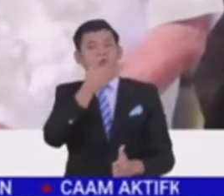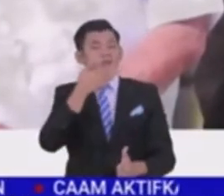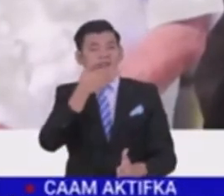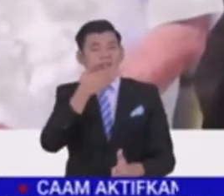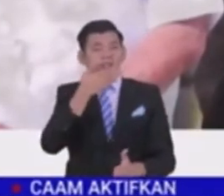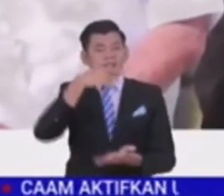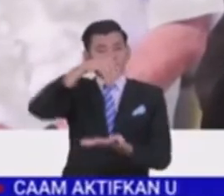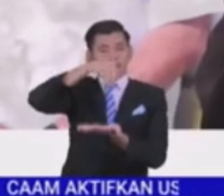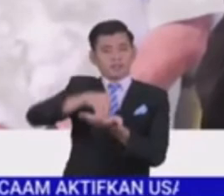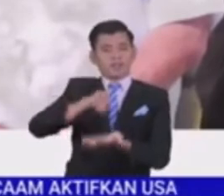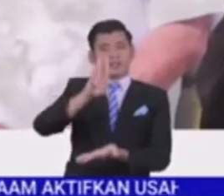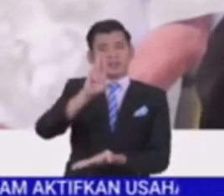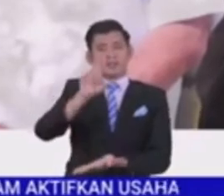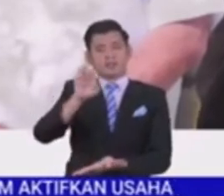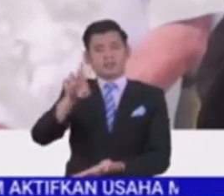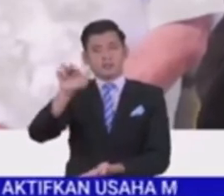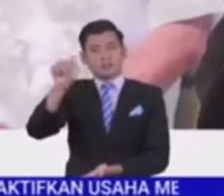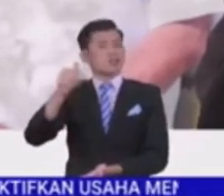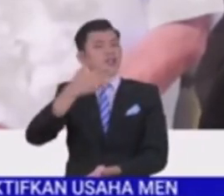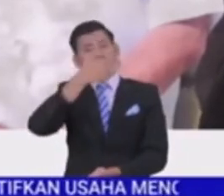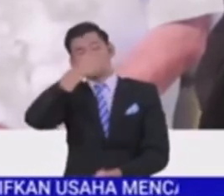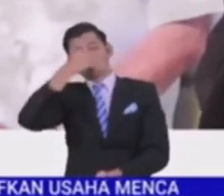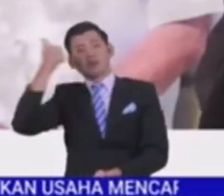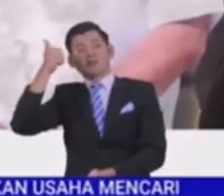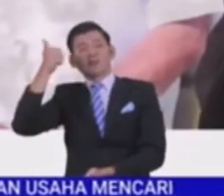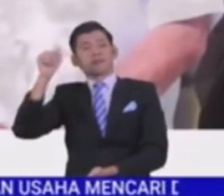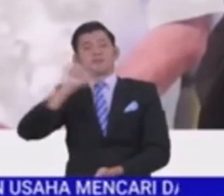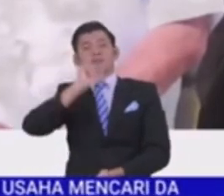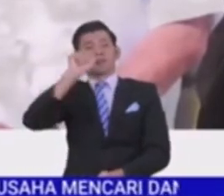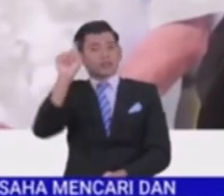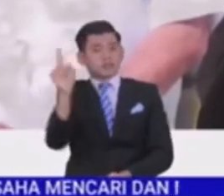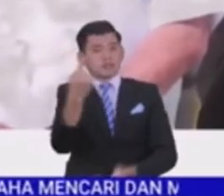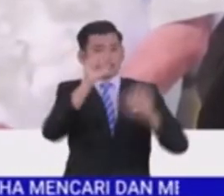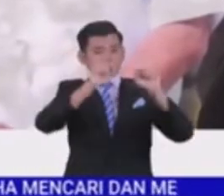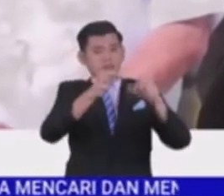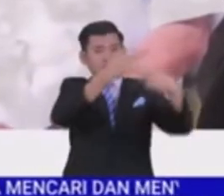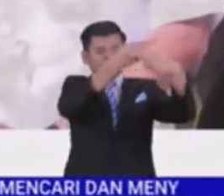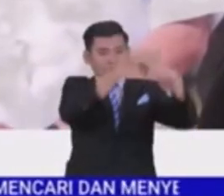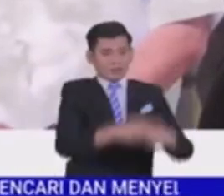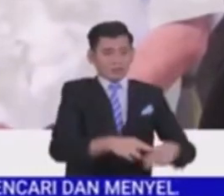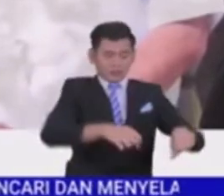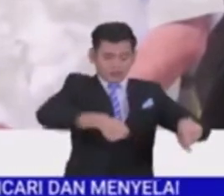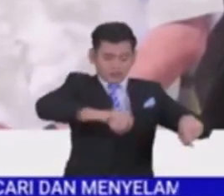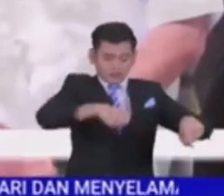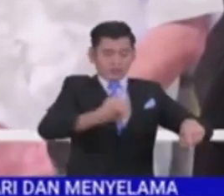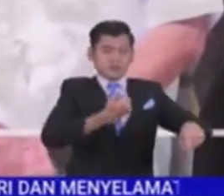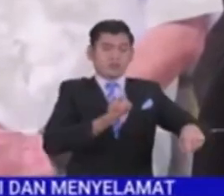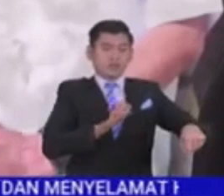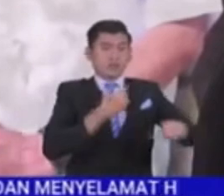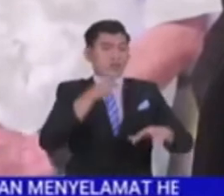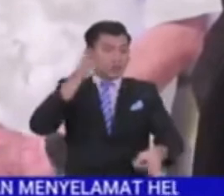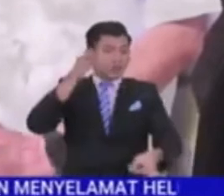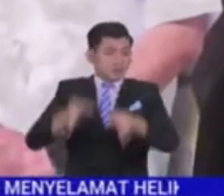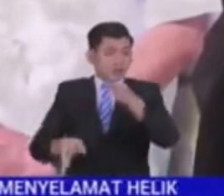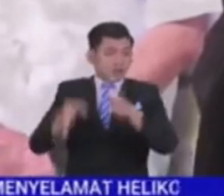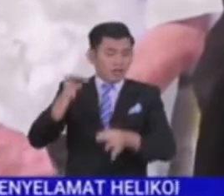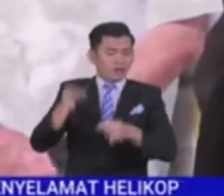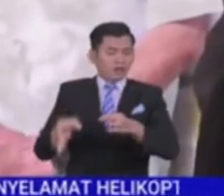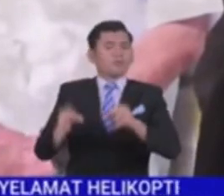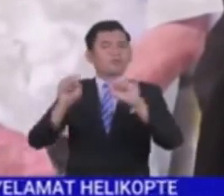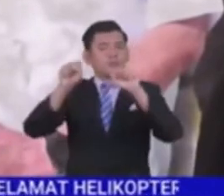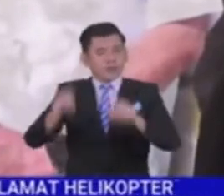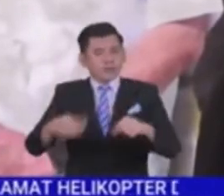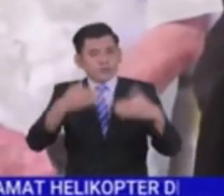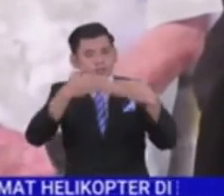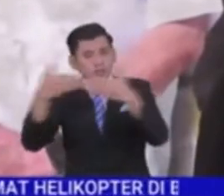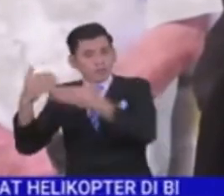ini, saya rasa lebih baik. Bukan saja boleh repair motosikal sendiri, kalau mereka boleh